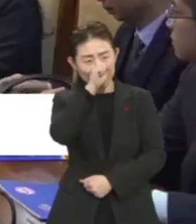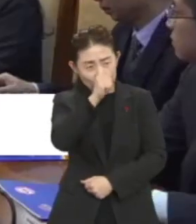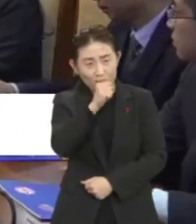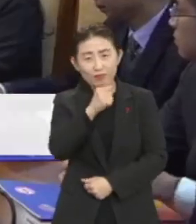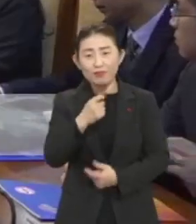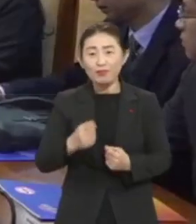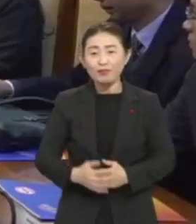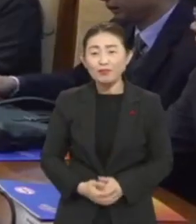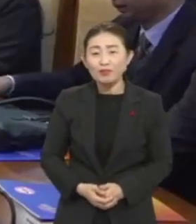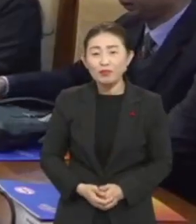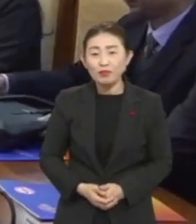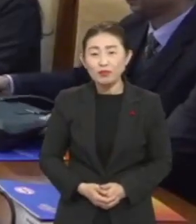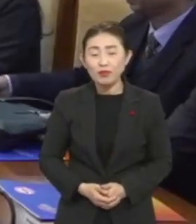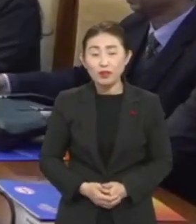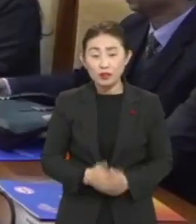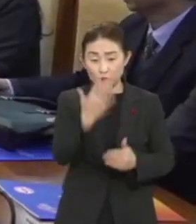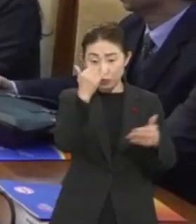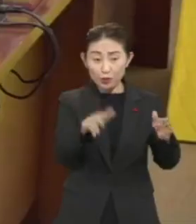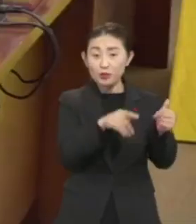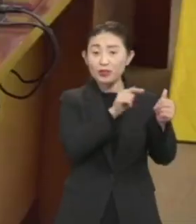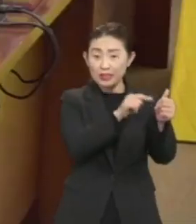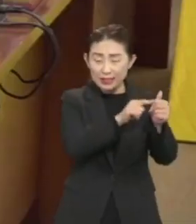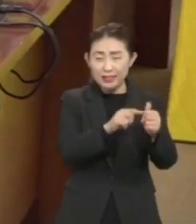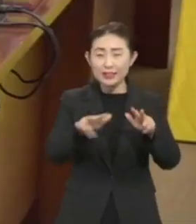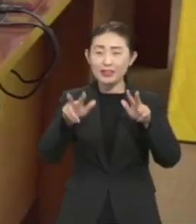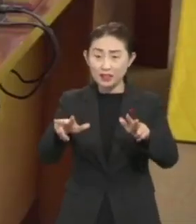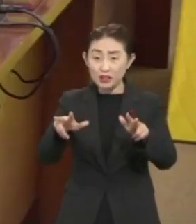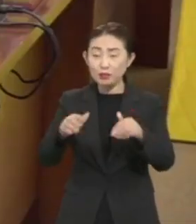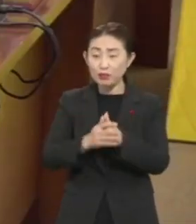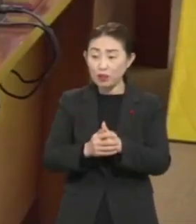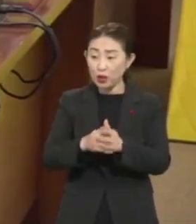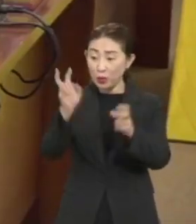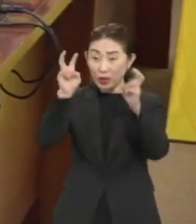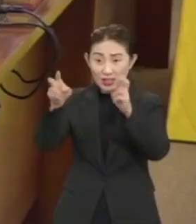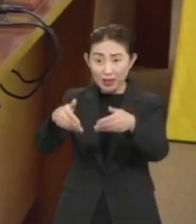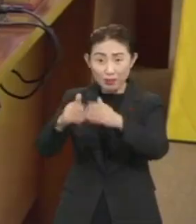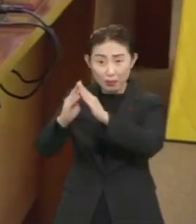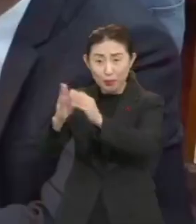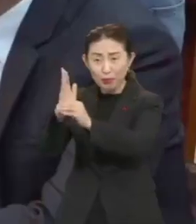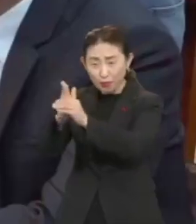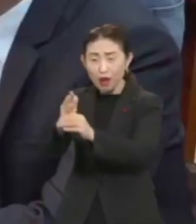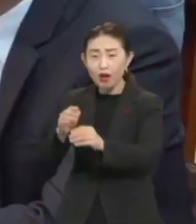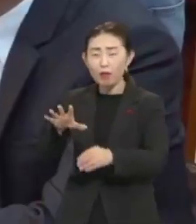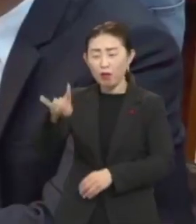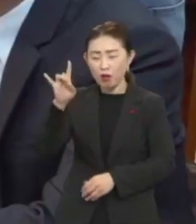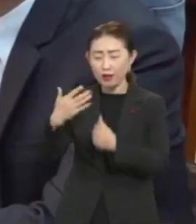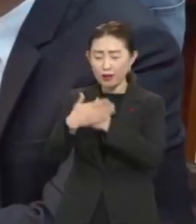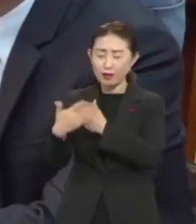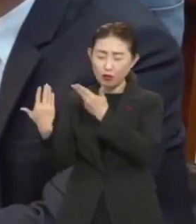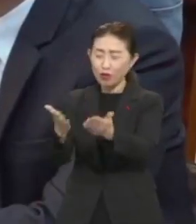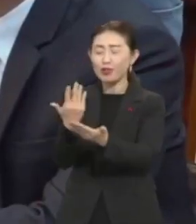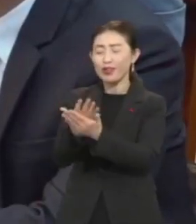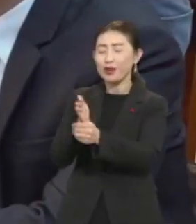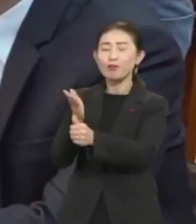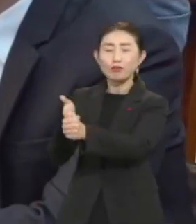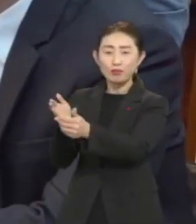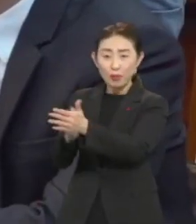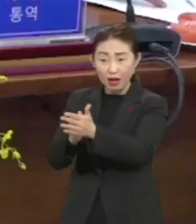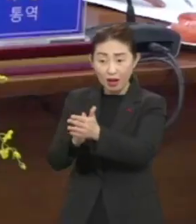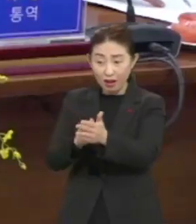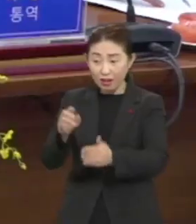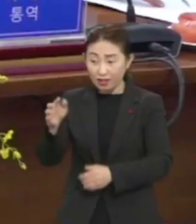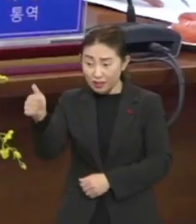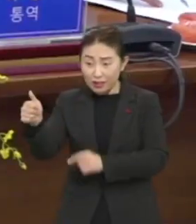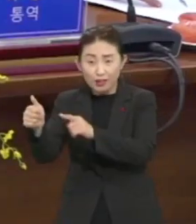tới. 김태흠 충남지사는 현지에 진출하는 도내 기업들에 대해 최우선 혜택 부여를 요청했고